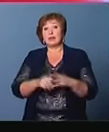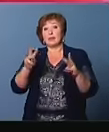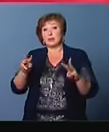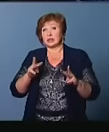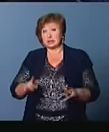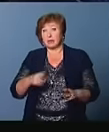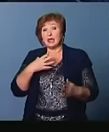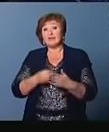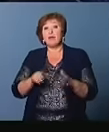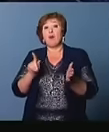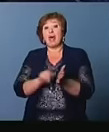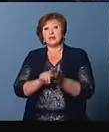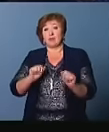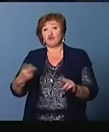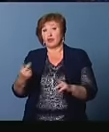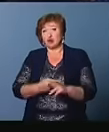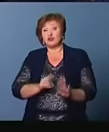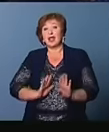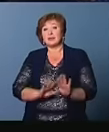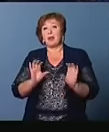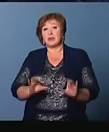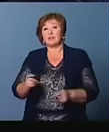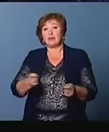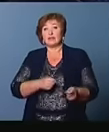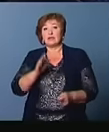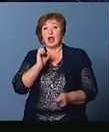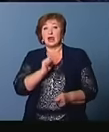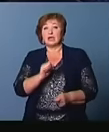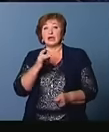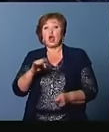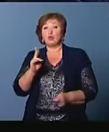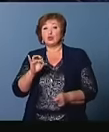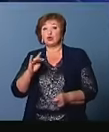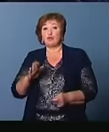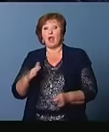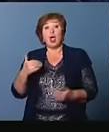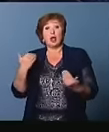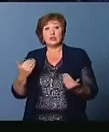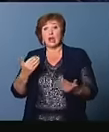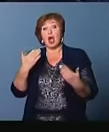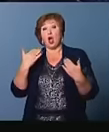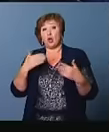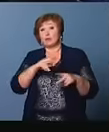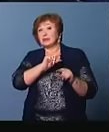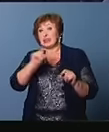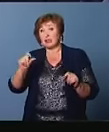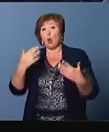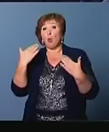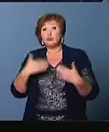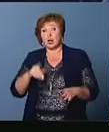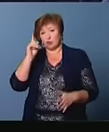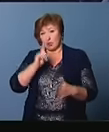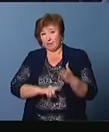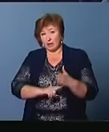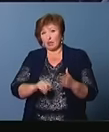министров. Своего поста может лишиться зампред правительства, куратор социальной сферы Андрей Кузнецов. С формулировкой «утрата доверия». Этот